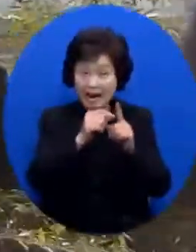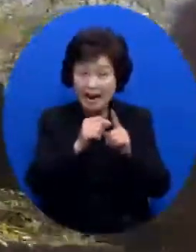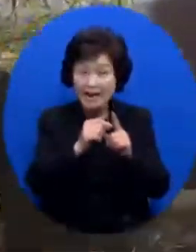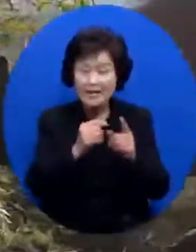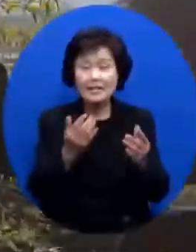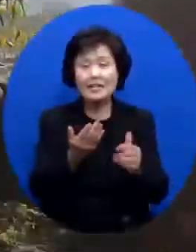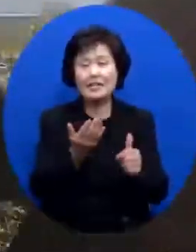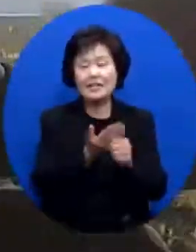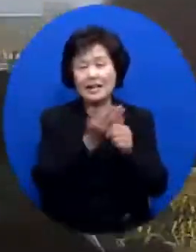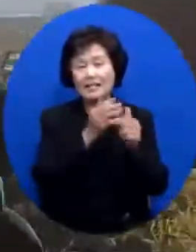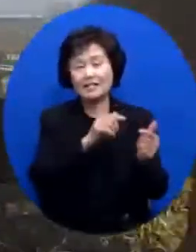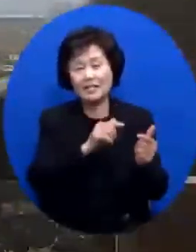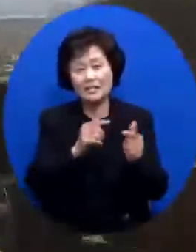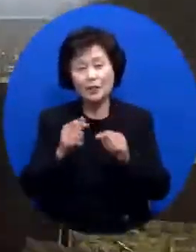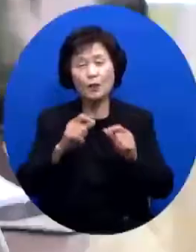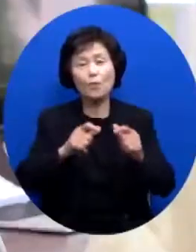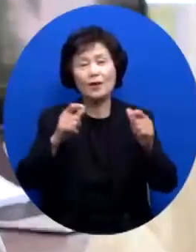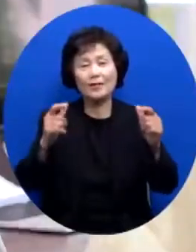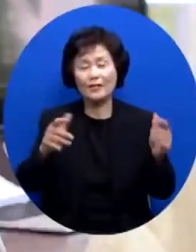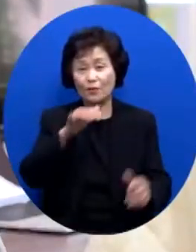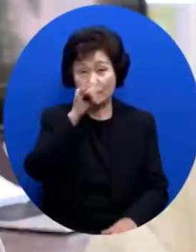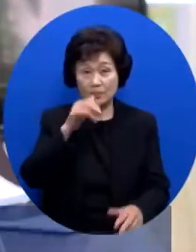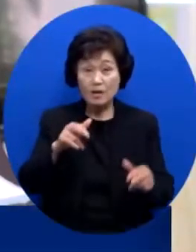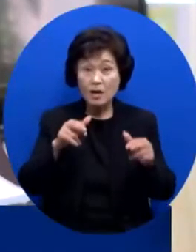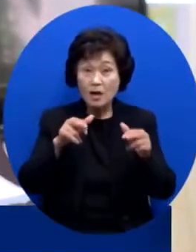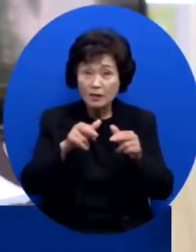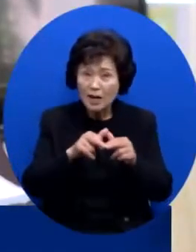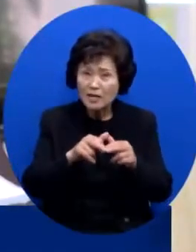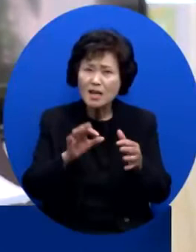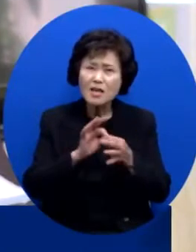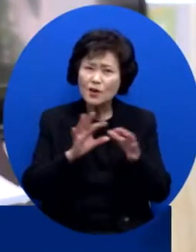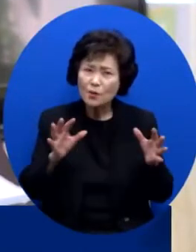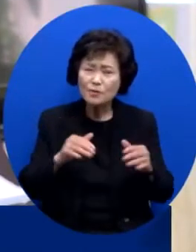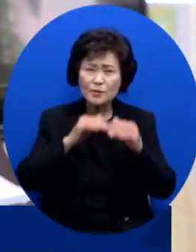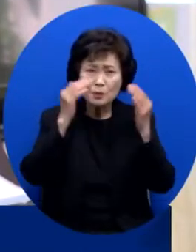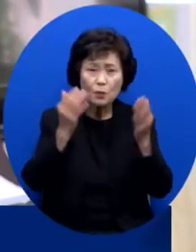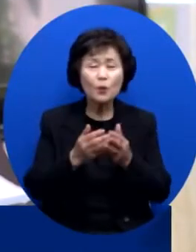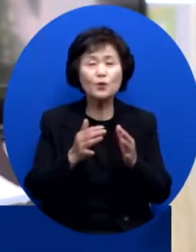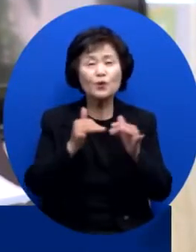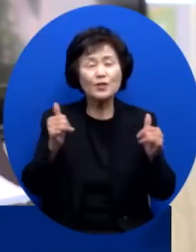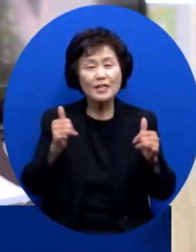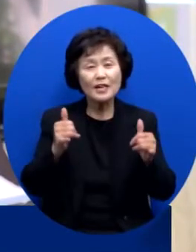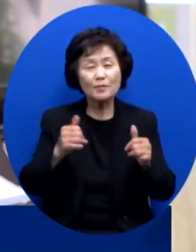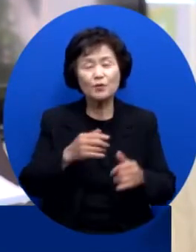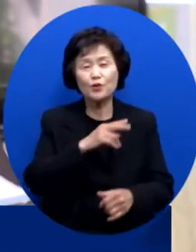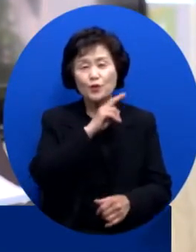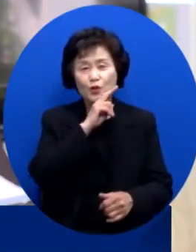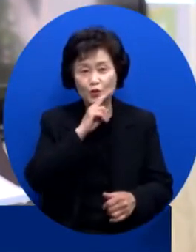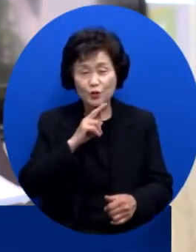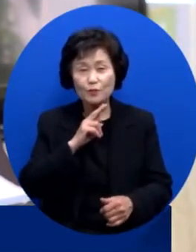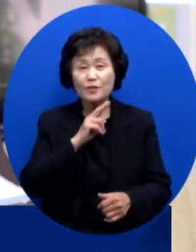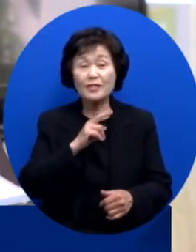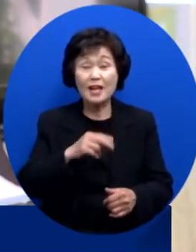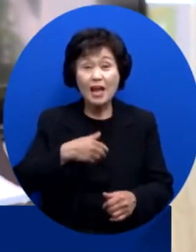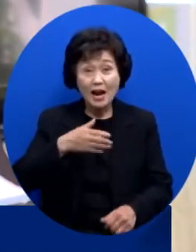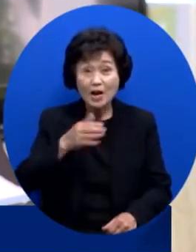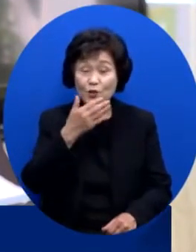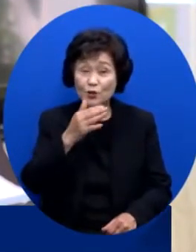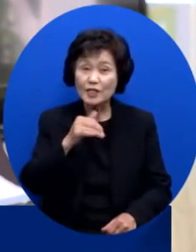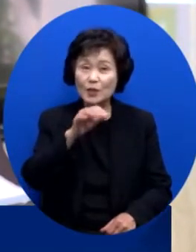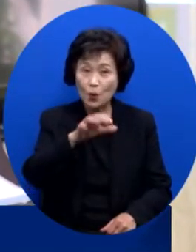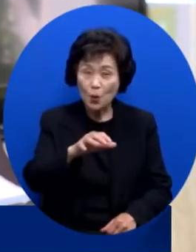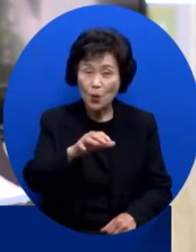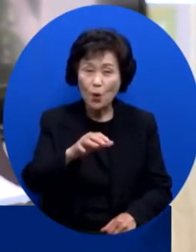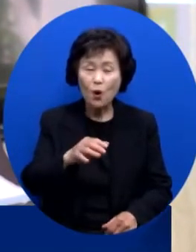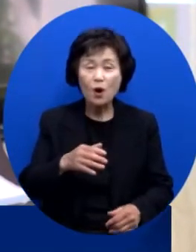분야로 확장되고 있습니다. 장애인, 비장애인 모두에게 다 열려있는 환경을 만들어 나가려고 하는 거예요. 그래서 주변에 있는 장애인